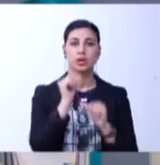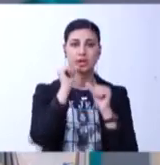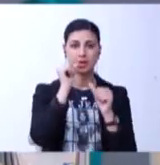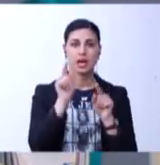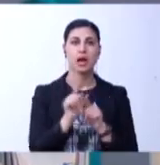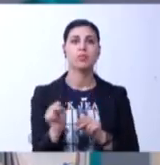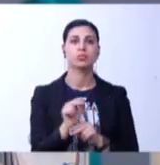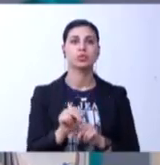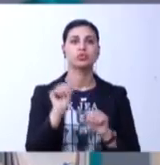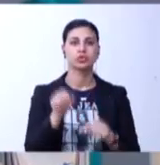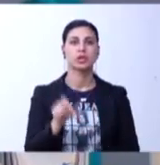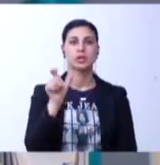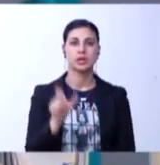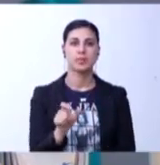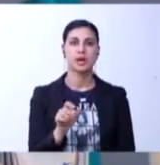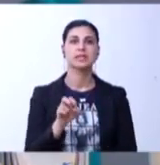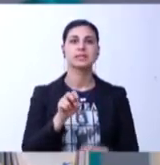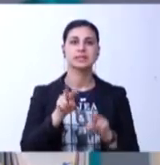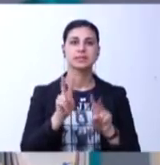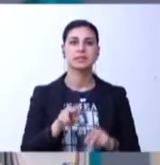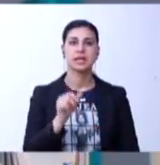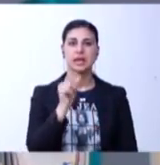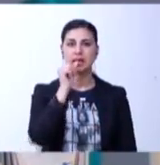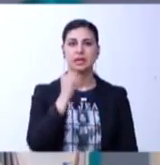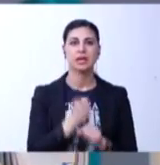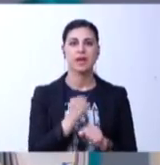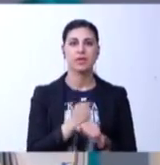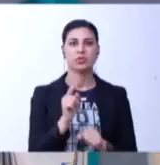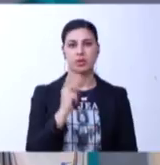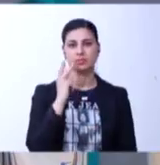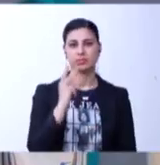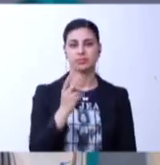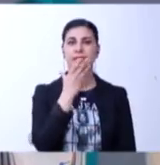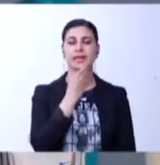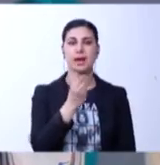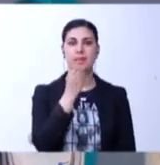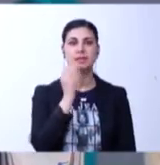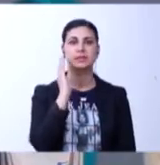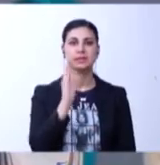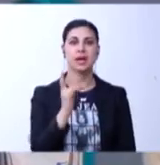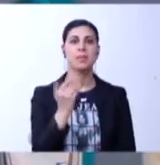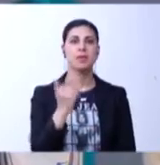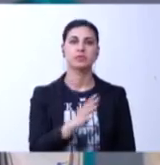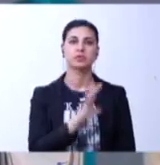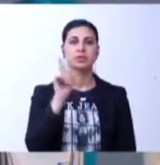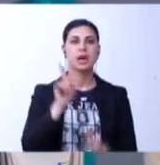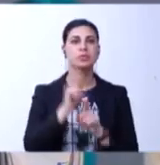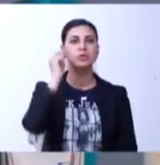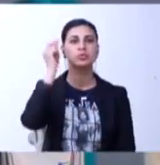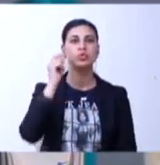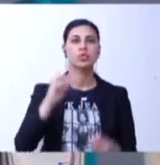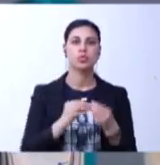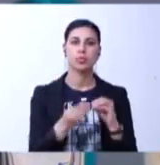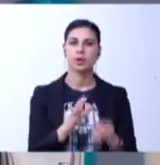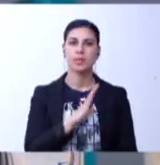მკურნალობს, შეიძლება ბრეისებზე დამაგდეს ხელოვნურად კბილი, რომ ვიზუალურად იყოს ლამაზი შესახედი, ბავშვს არ ქონდეს ფსიქოლოგიური